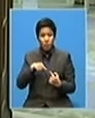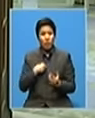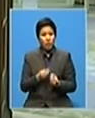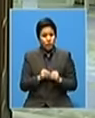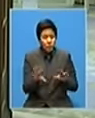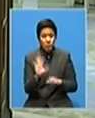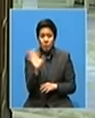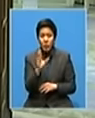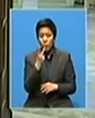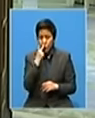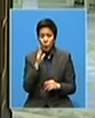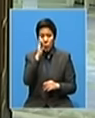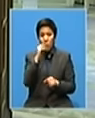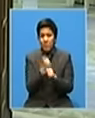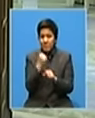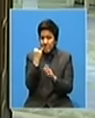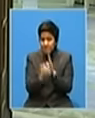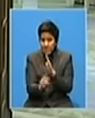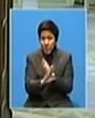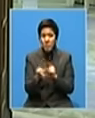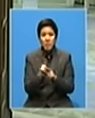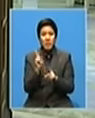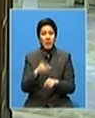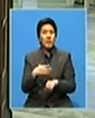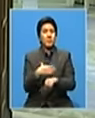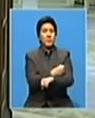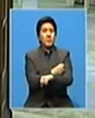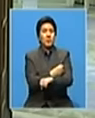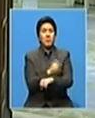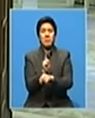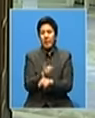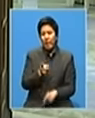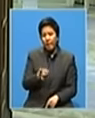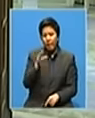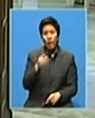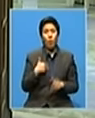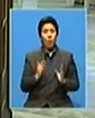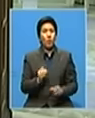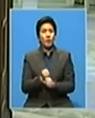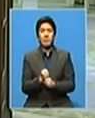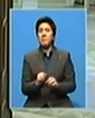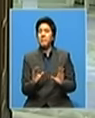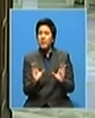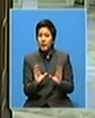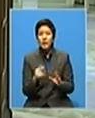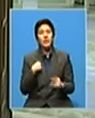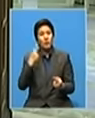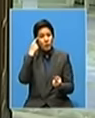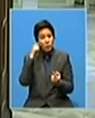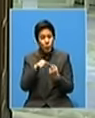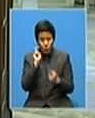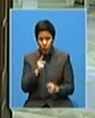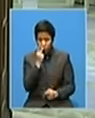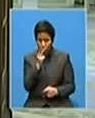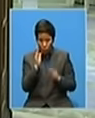าก็ถูกดำเนินคดีก็กลายเป็นหาว่าเป็นคดีการเมืองหรือการรังแกของเจ้าที่รัฐไม่ใช่เลยนะครับเรามอง